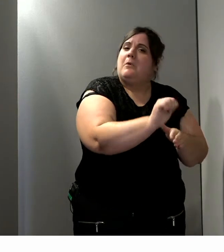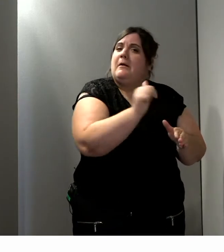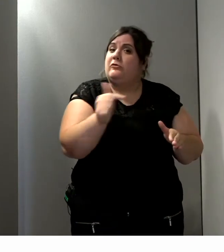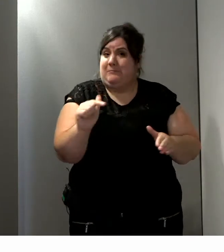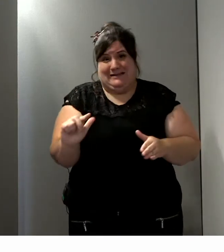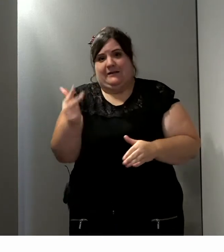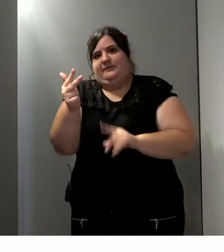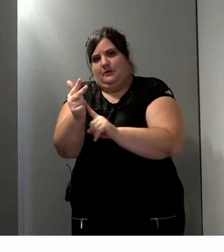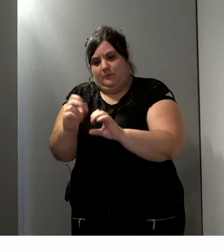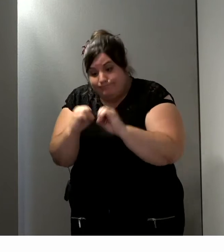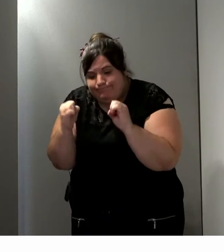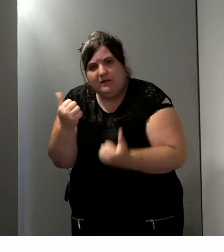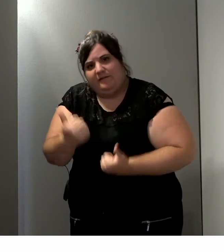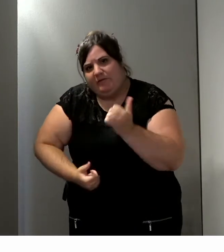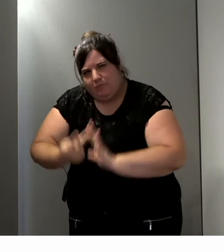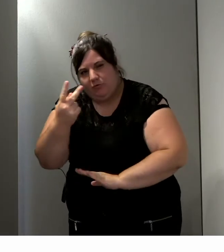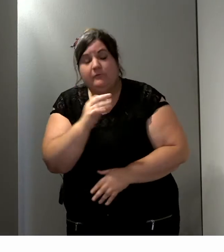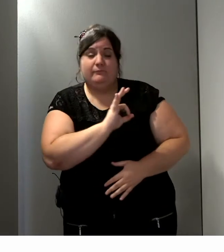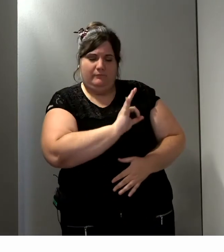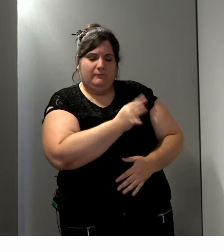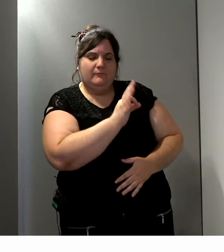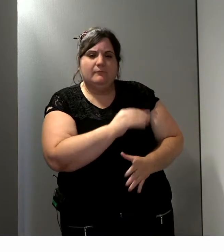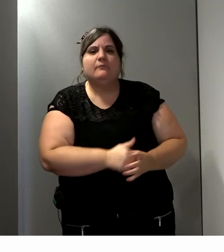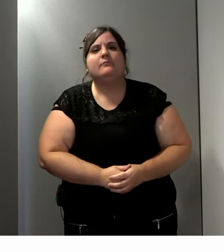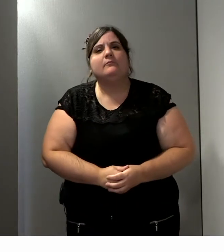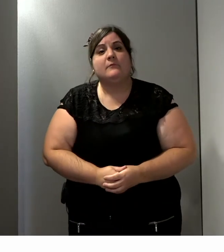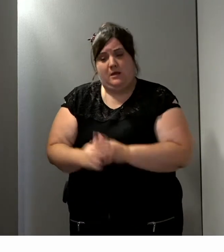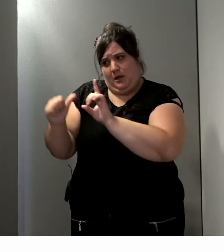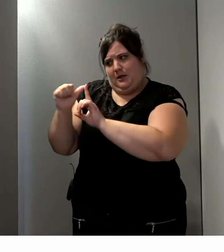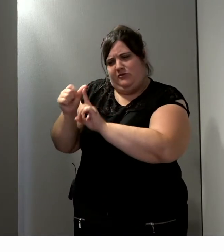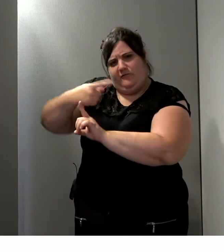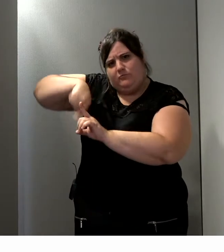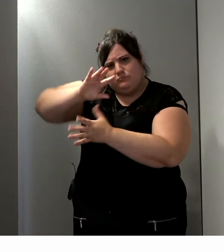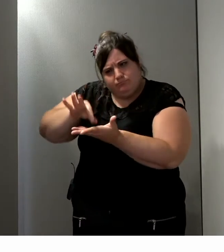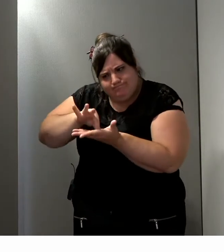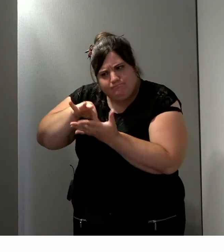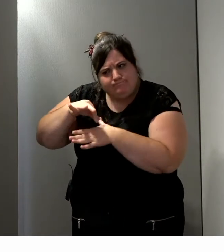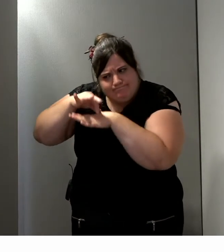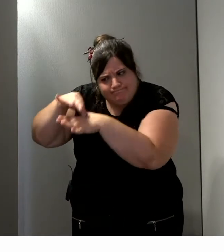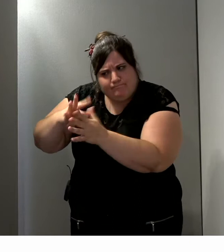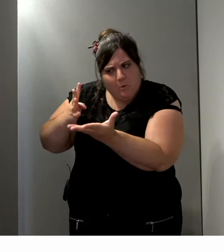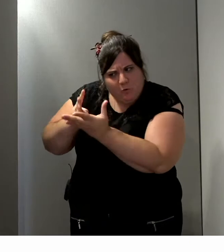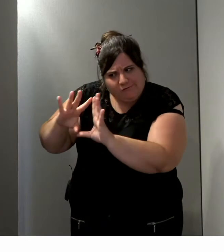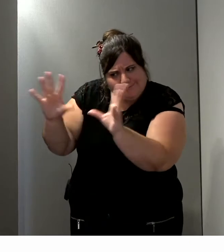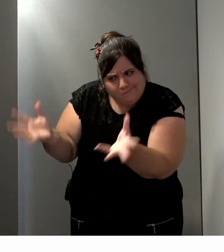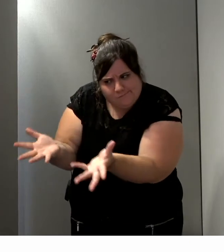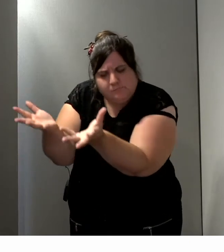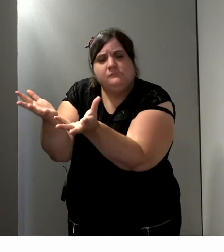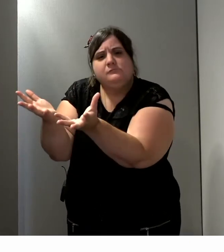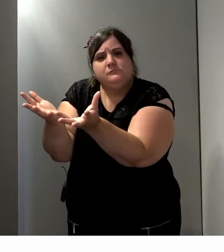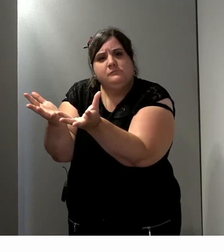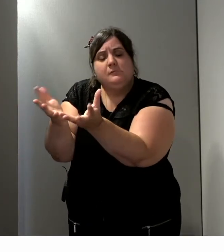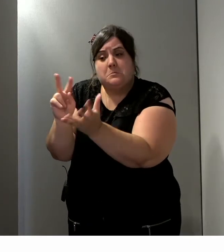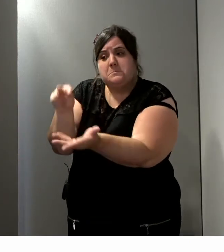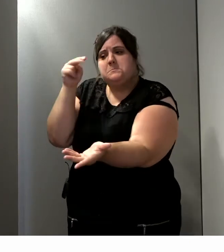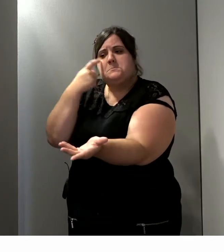Et plutôt, en tout cas en ce qui concerne les projets qui sont accompagnés par la GFIP, le dispositif qu'on met en place, alors